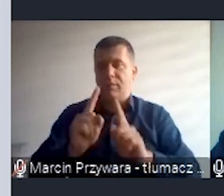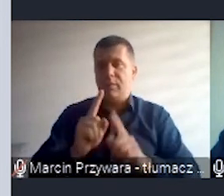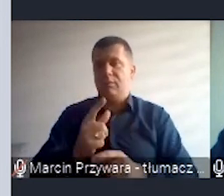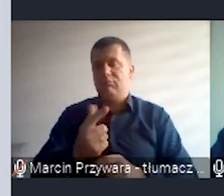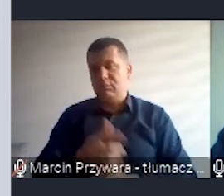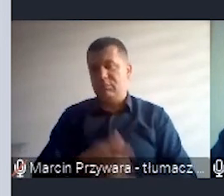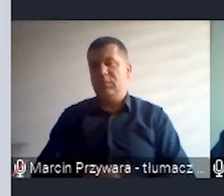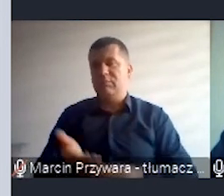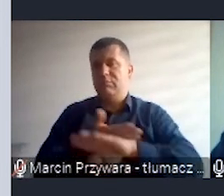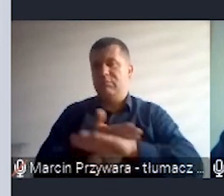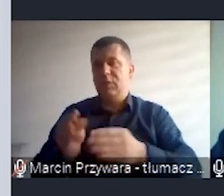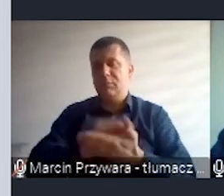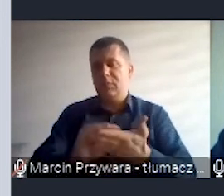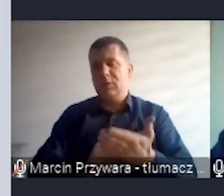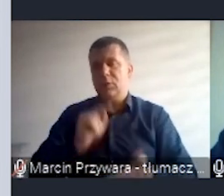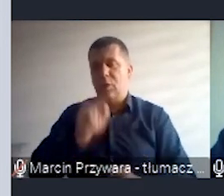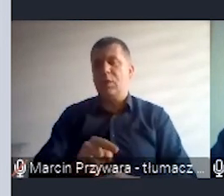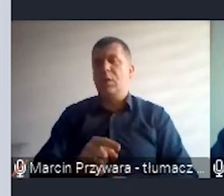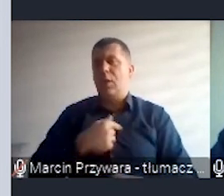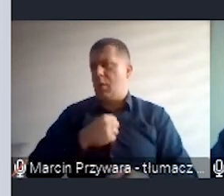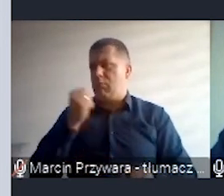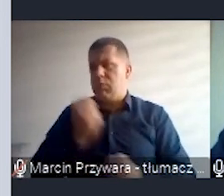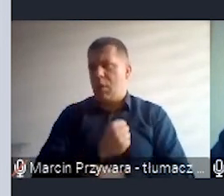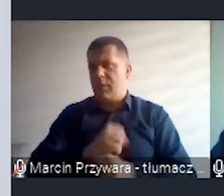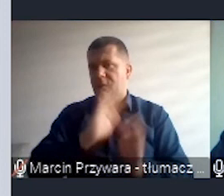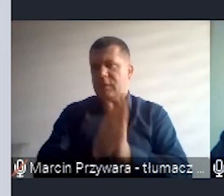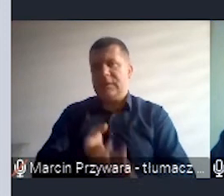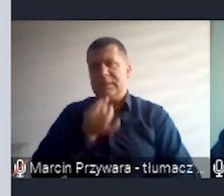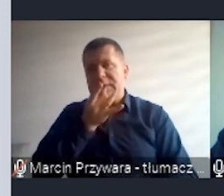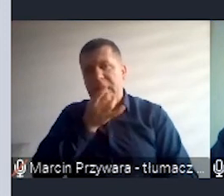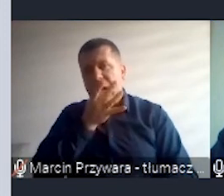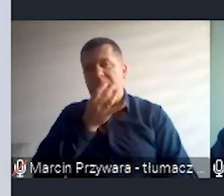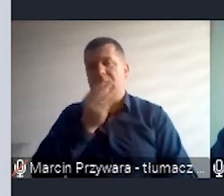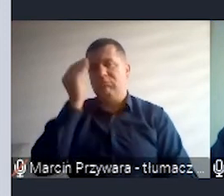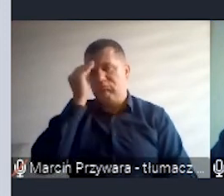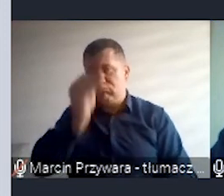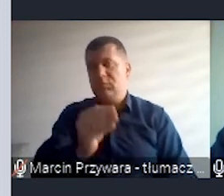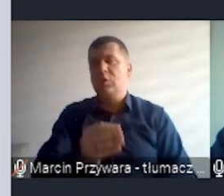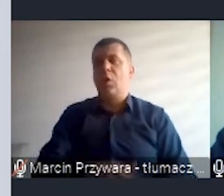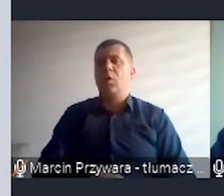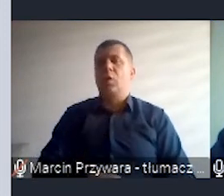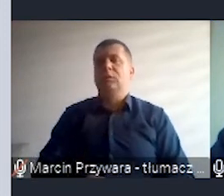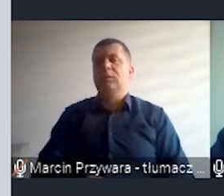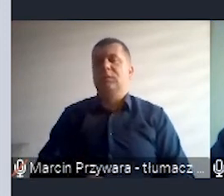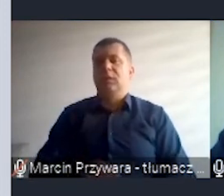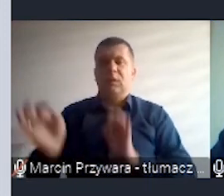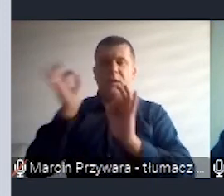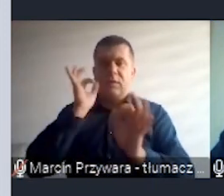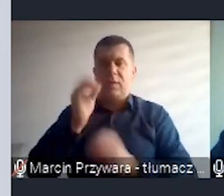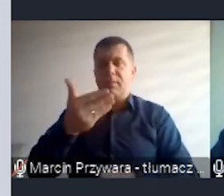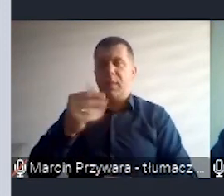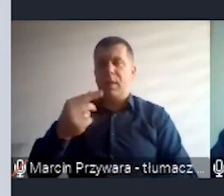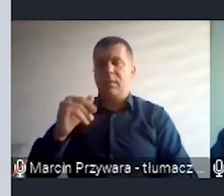nadużyciom piszą o tym, że traktują poważnie wszelkie skargi, donosy czy właśnie informacje z